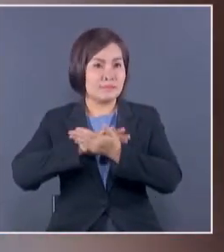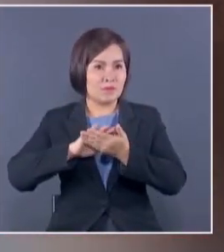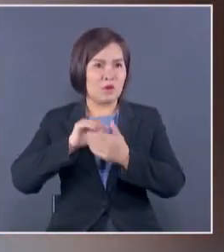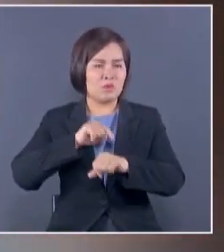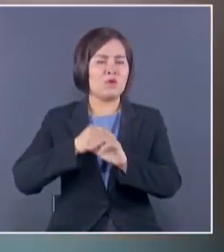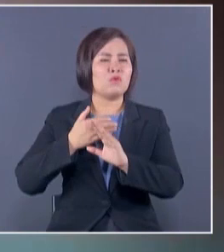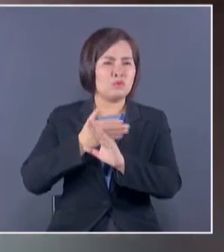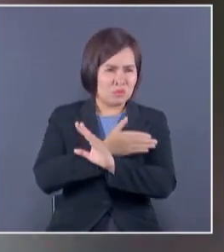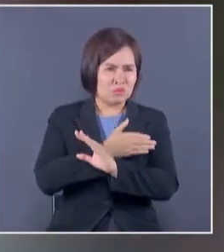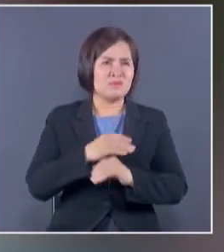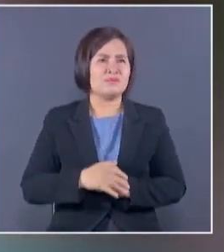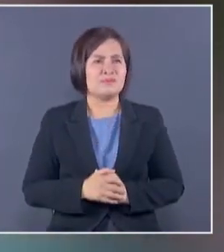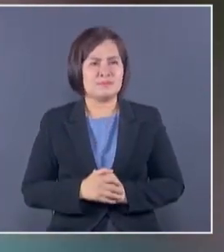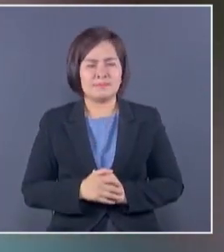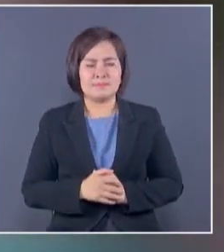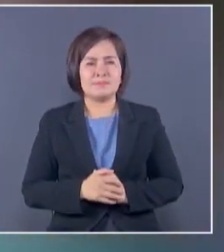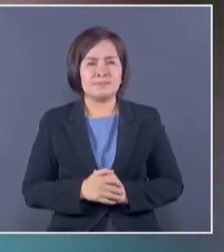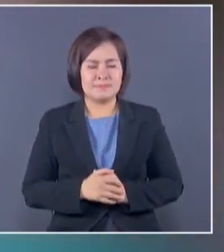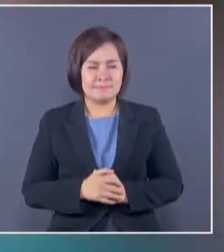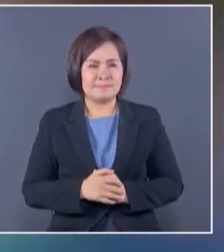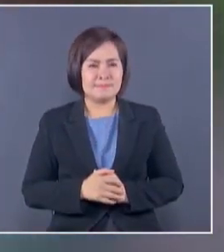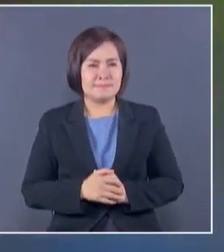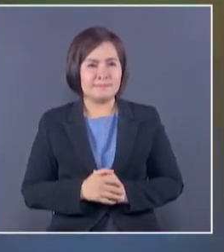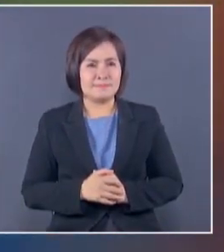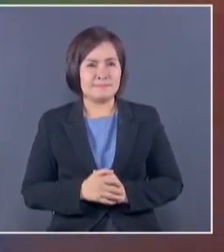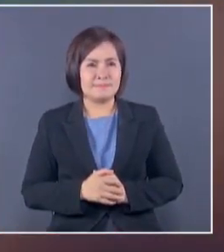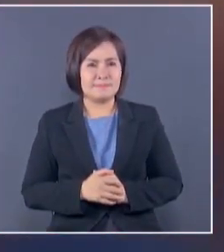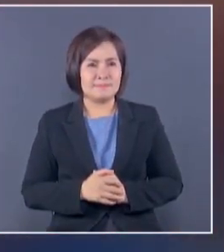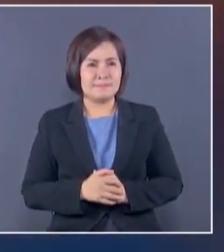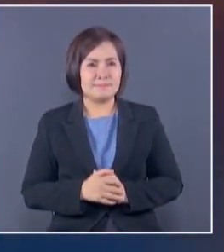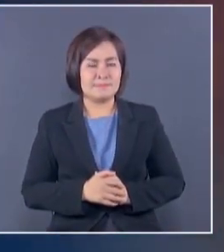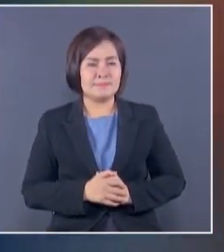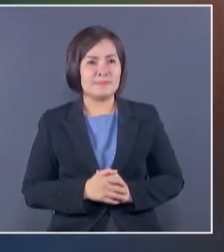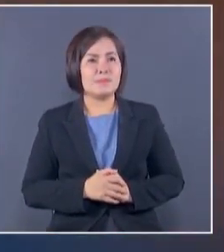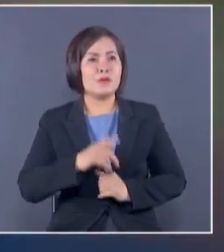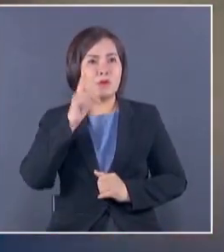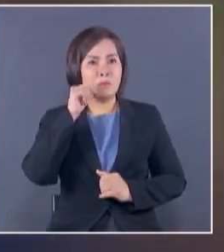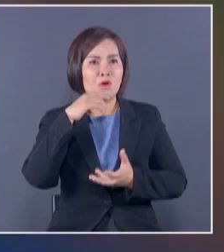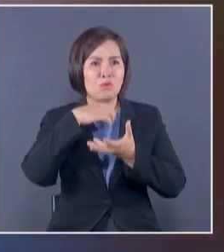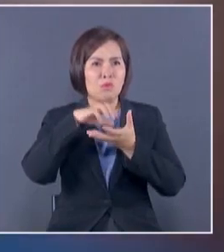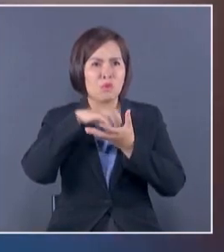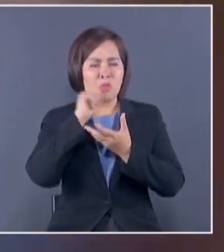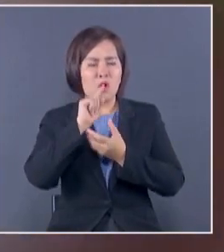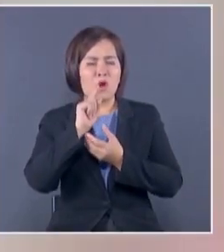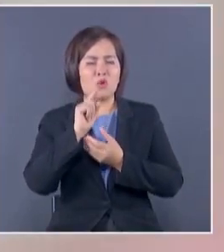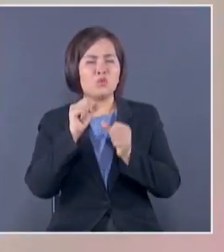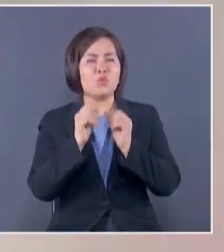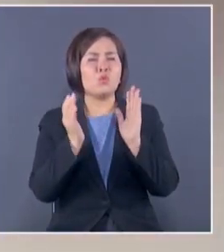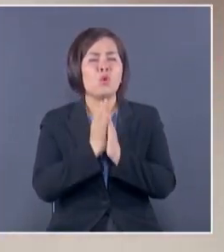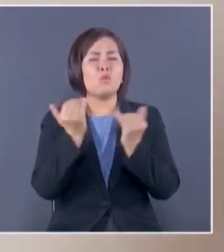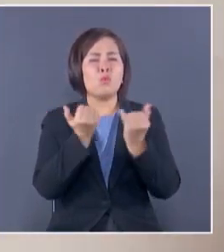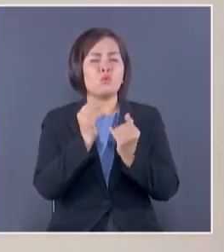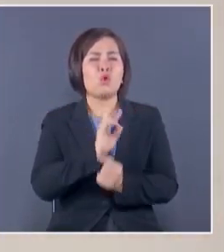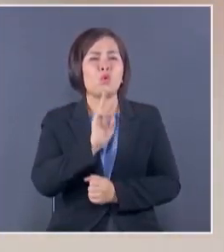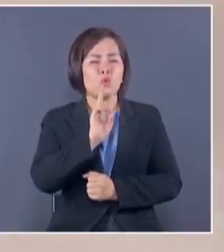อนที่ถึงจังหวะที่แจ้งเจ้าหน้าที่มาจับกุมเนี่ยมาจับกุมมาจับงูเนี่ยปรากฏคุณแม่เขามาเล่าให้ฟังบอกว่านอนกับลูกสาววัย27วัน